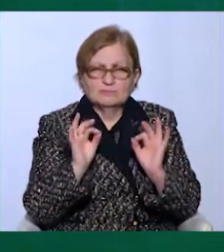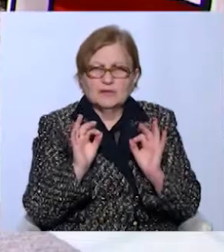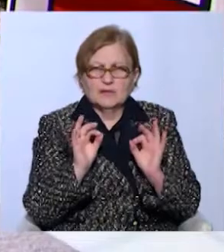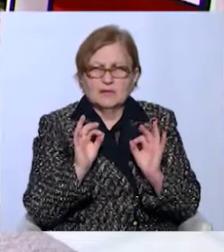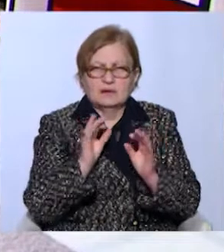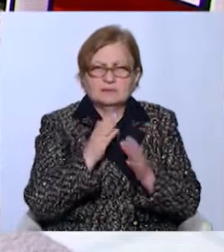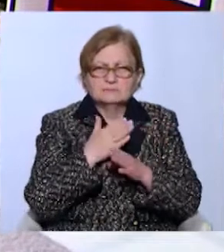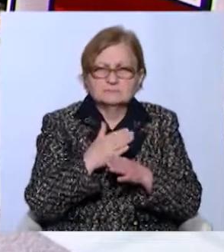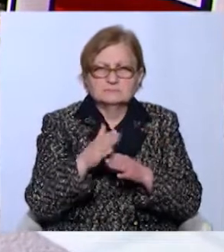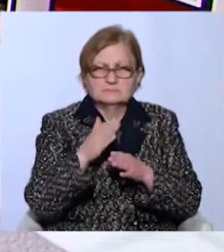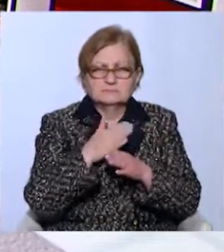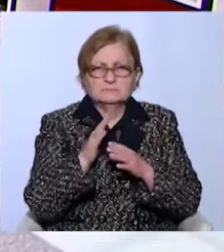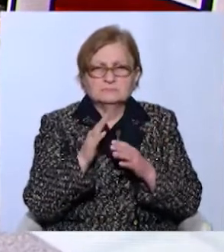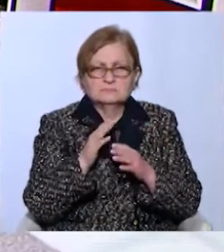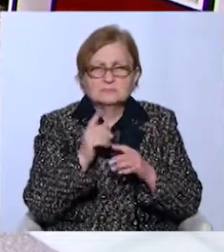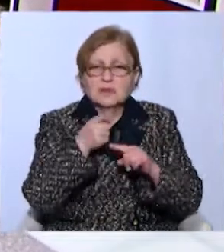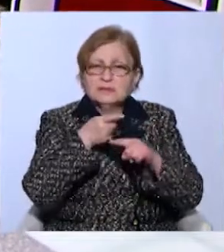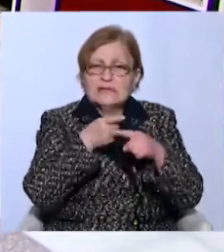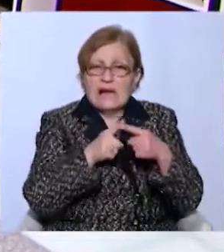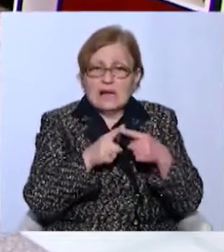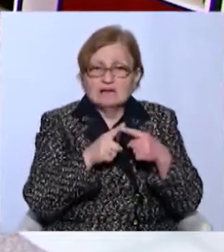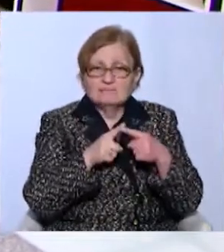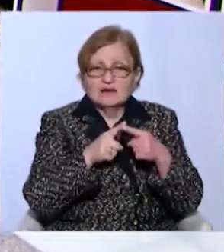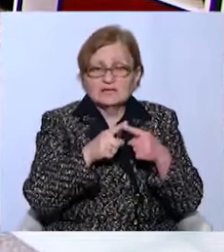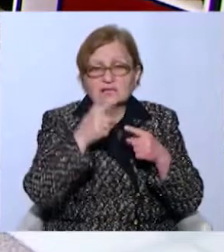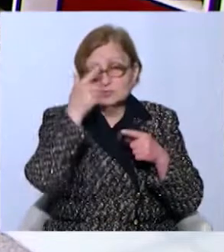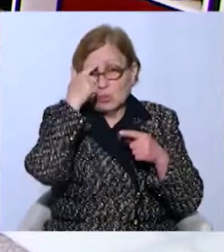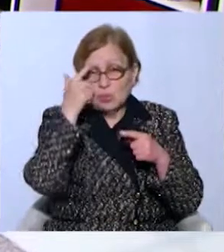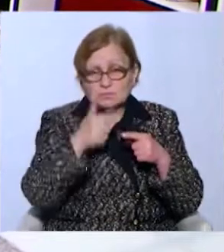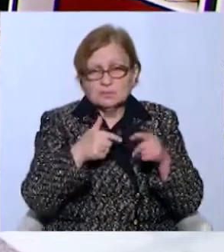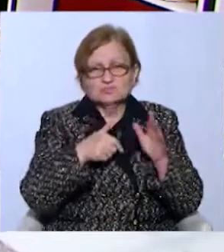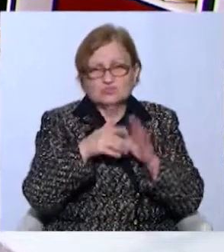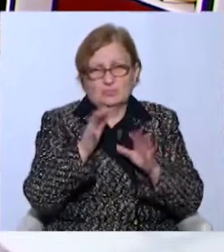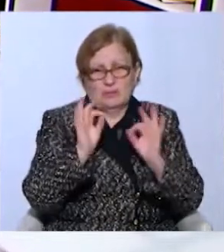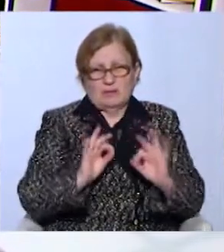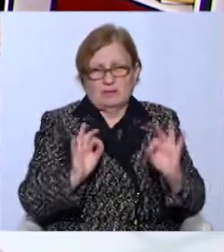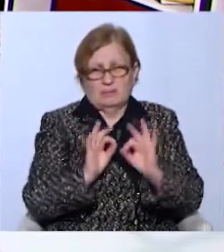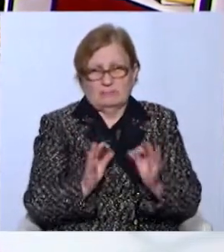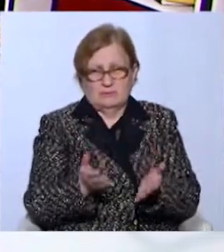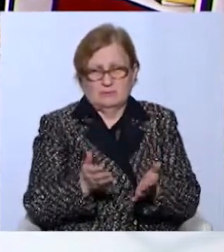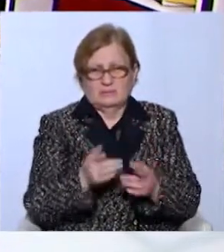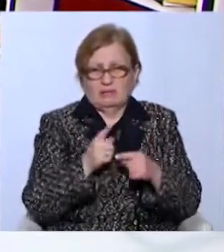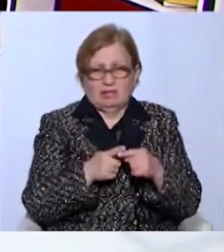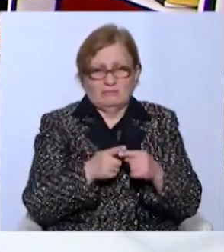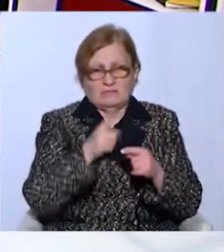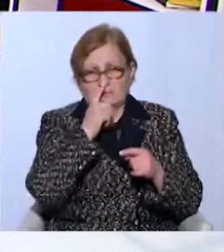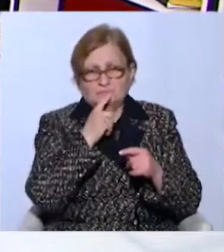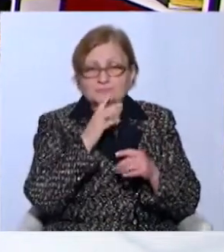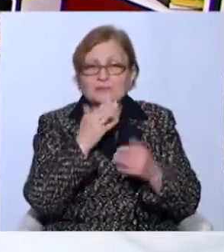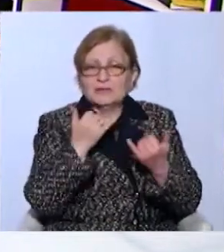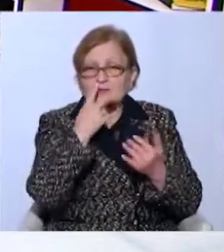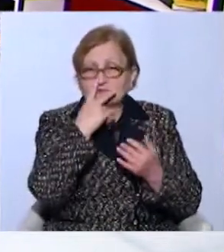gamoitishos. Kargat ari natkvabi, nakhevrat chodna, ar chodna jobiao. Aba, ertim